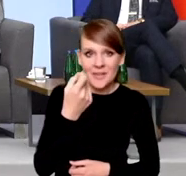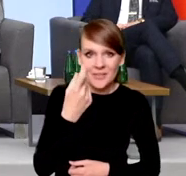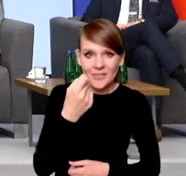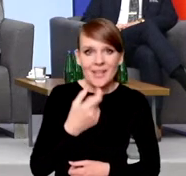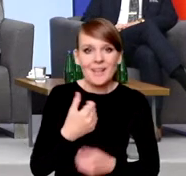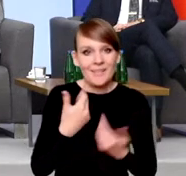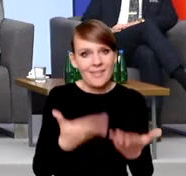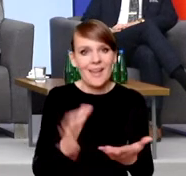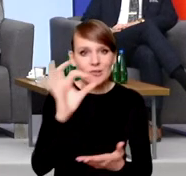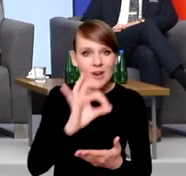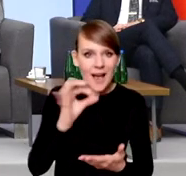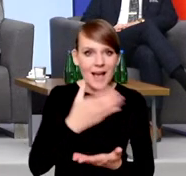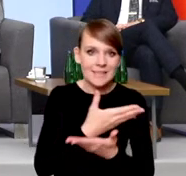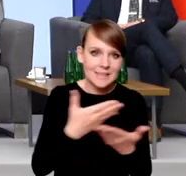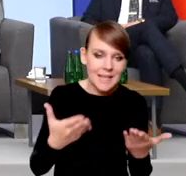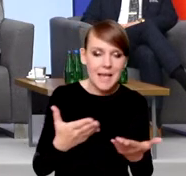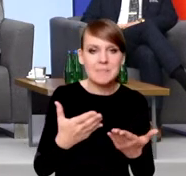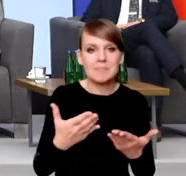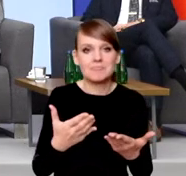szansę,